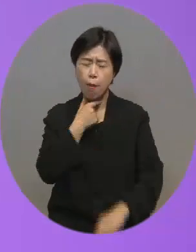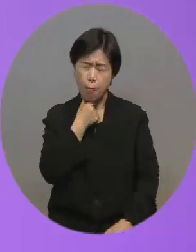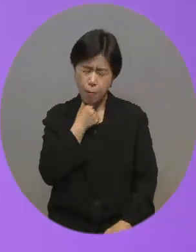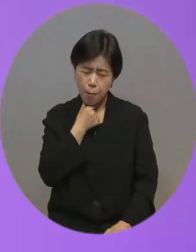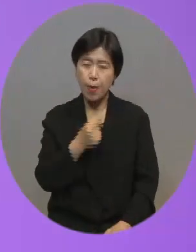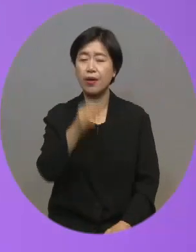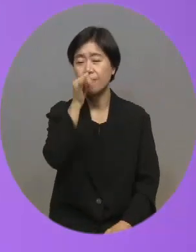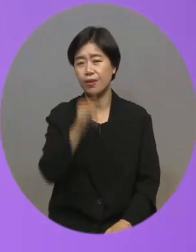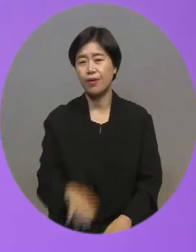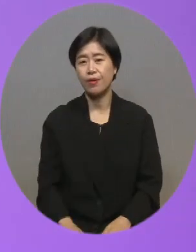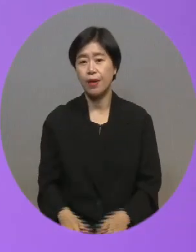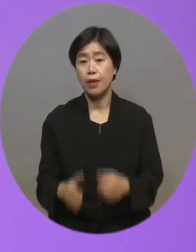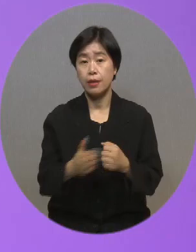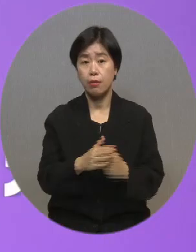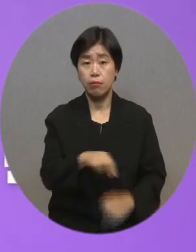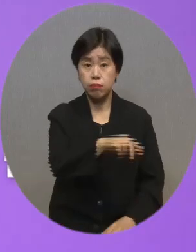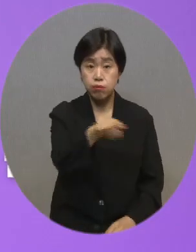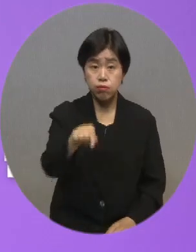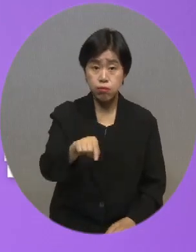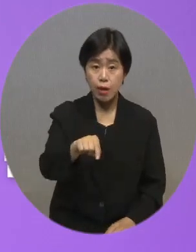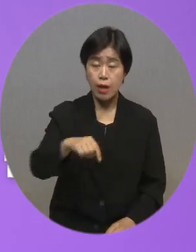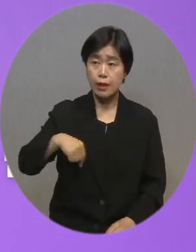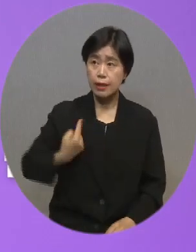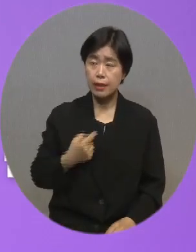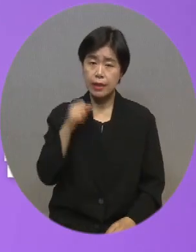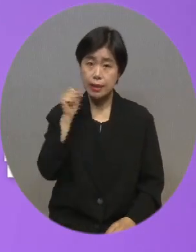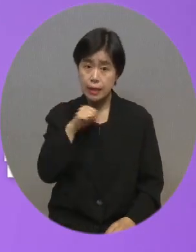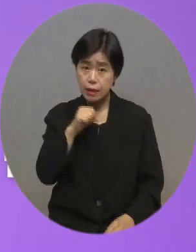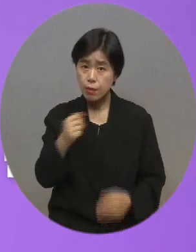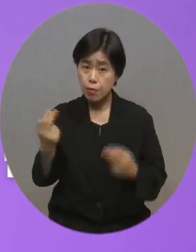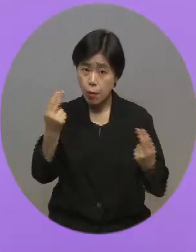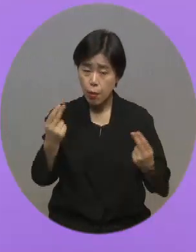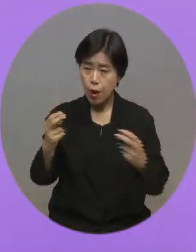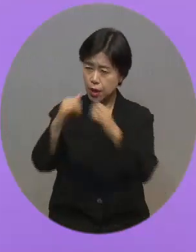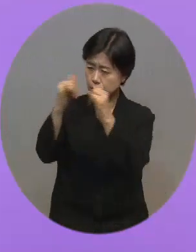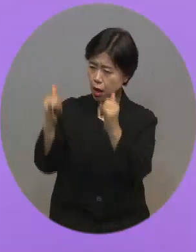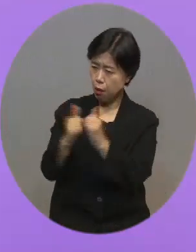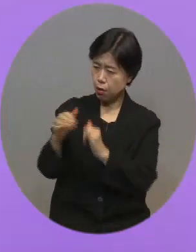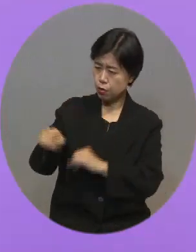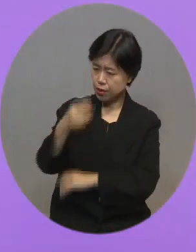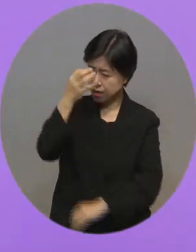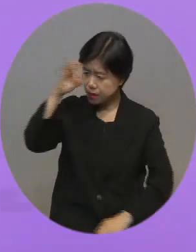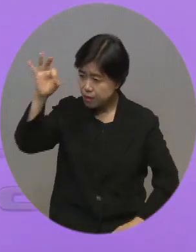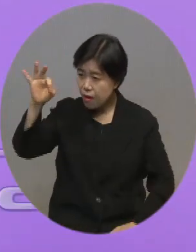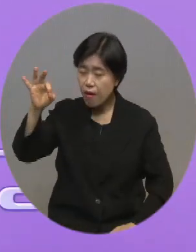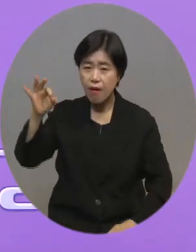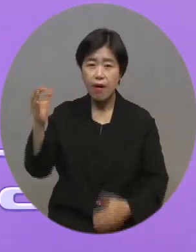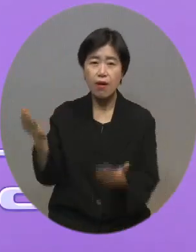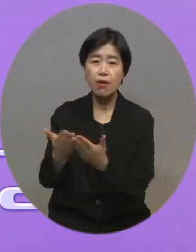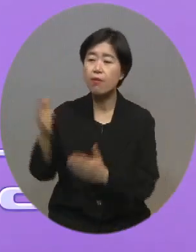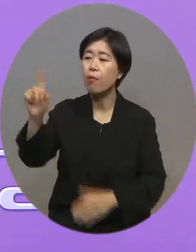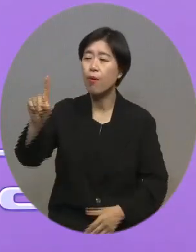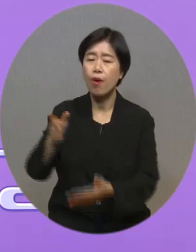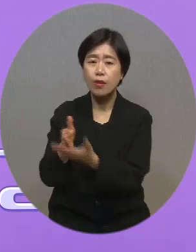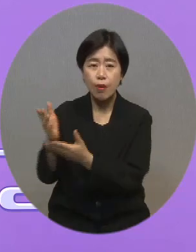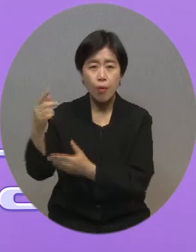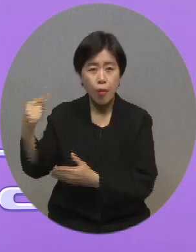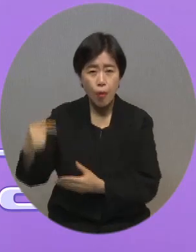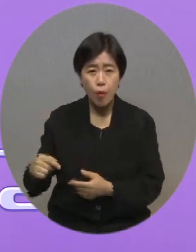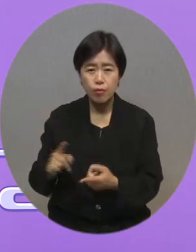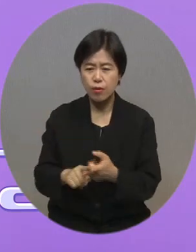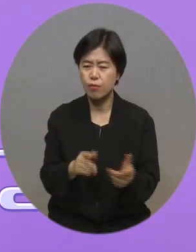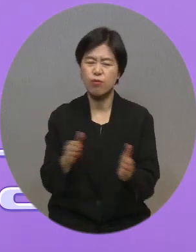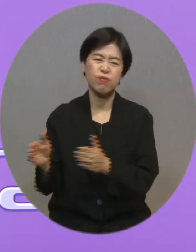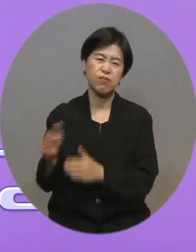생각하는지, 학생들이 자신의 적성보다는 뭔가 사회에서 인정받는 직업, 그 다음에 사회에서 인정받기 쉬운 전공들을 갖다가 선택하고 준비하는